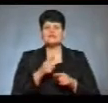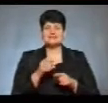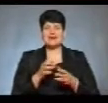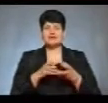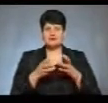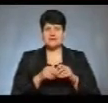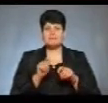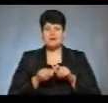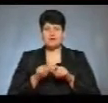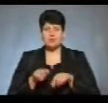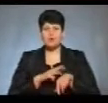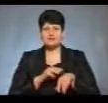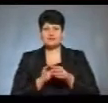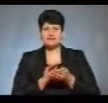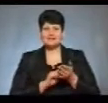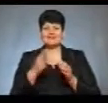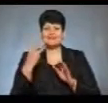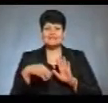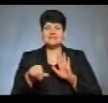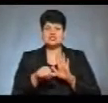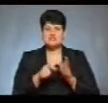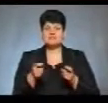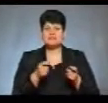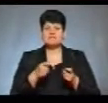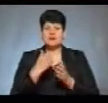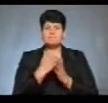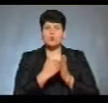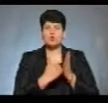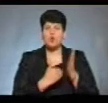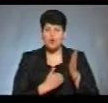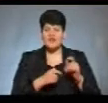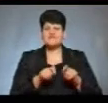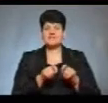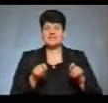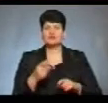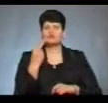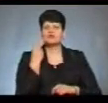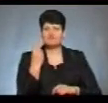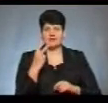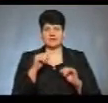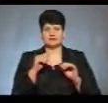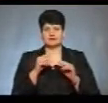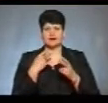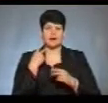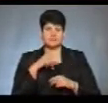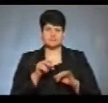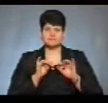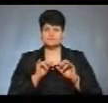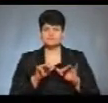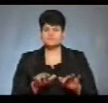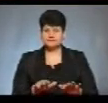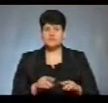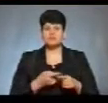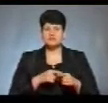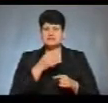перевірок поліцейські склали 36 адміністративних протоколів. Відкрито 2 кримінальних провадження. Про це повідомив начальник